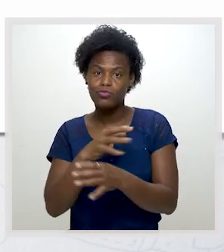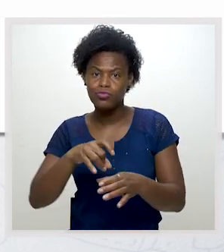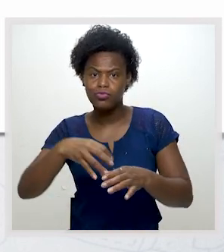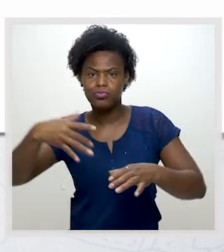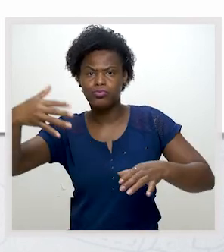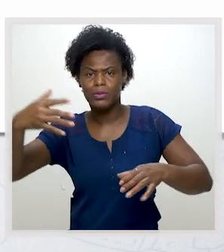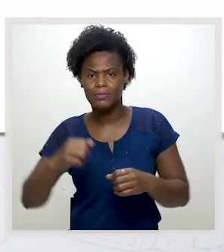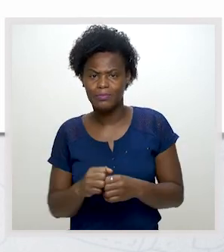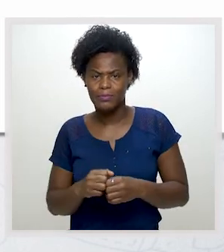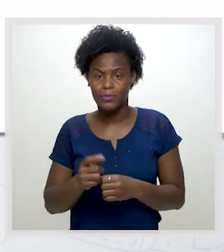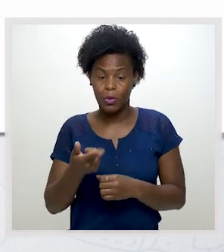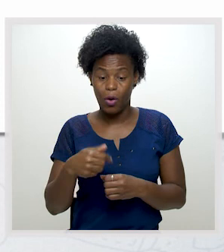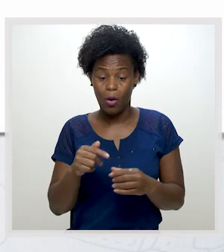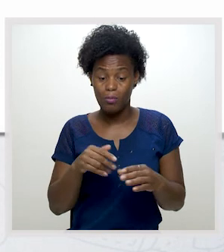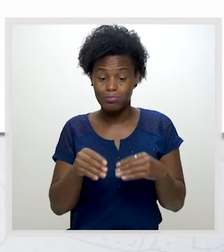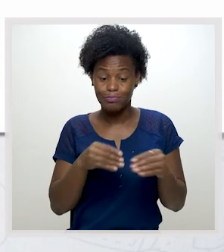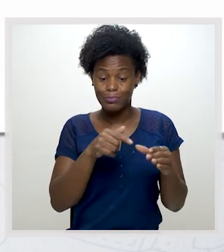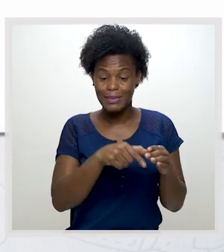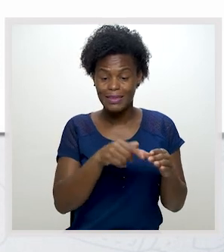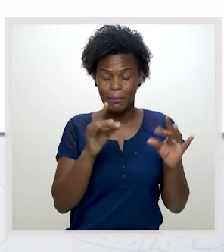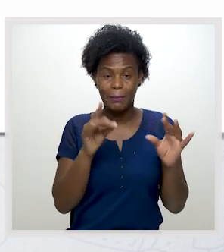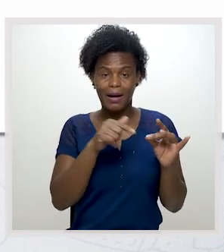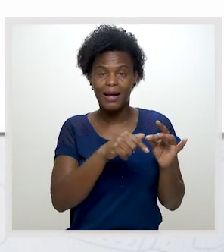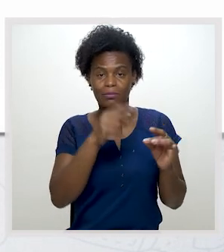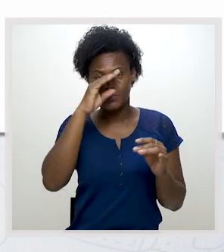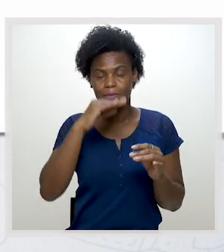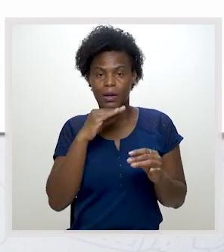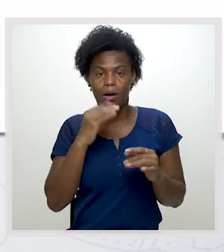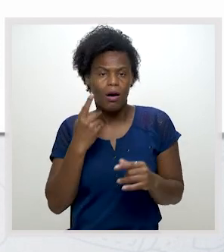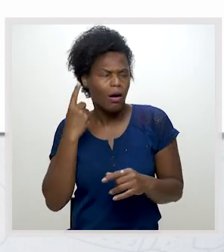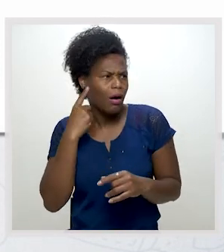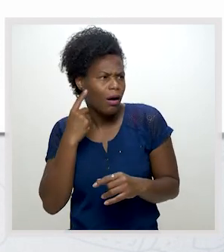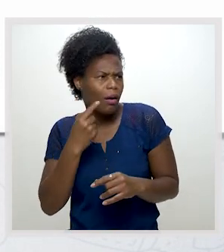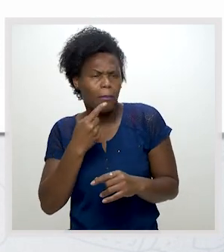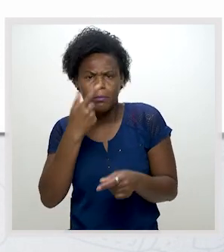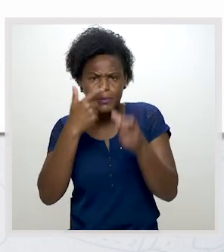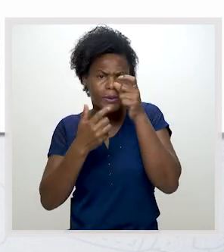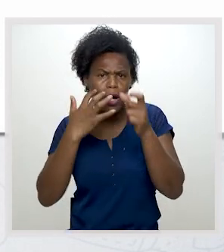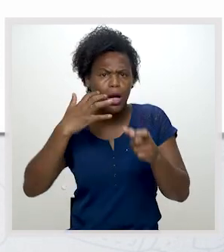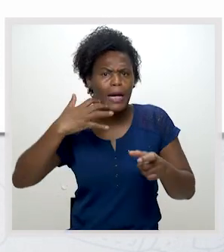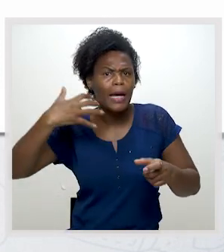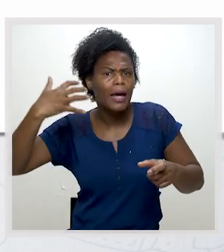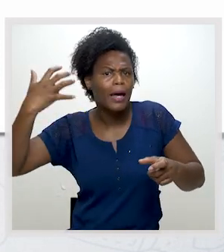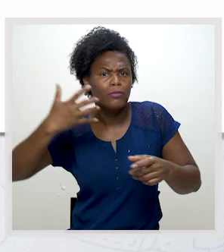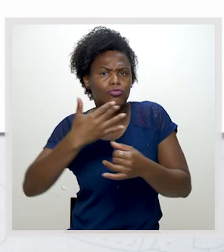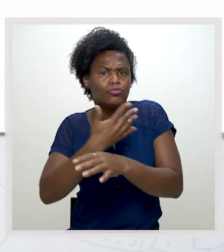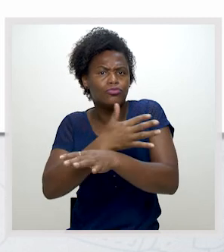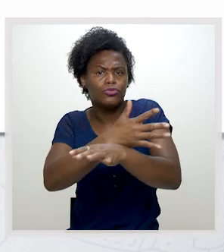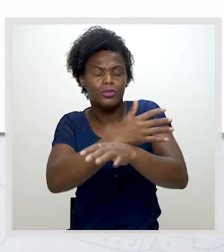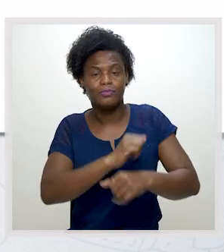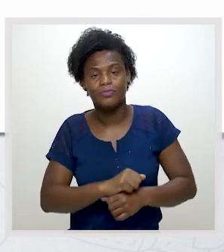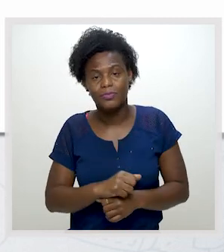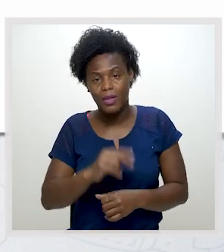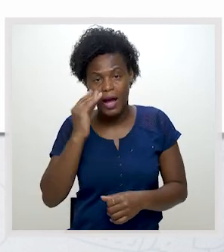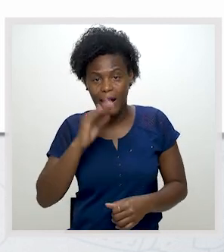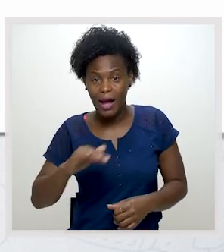On jouait dans une chambre quand on a entendu quelqu'un crier au feu. Les enfants